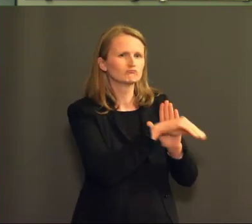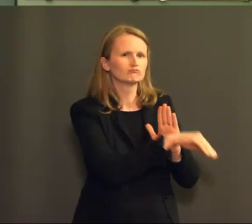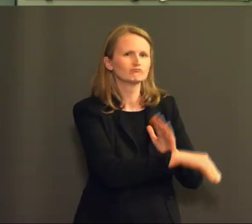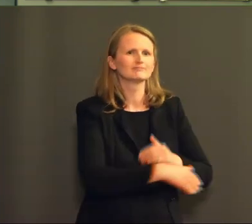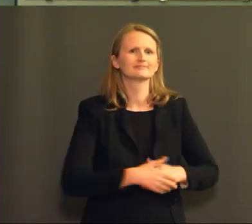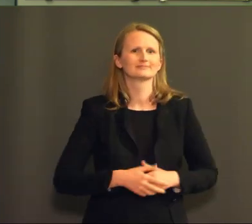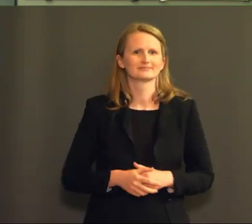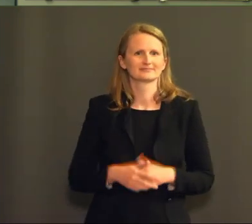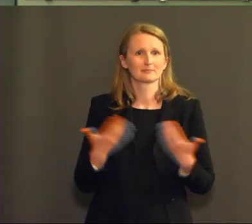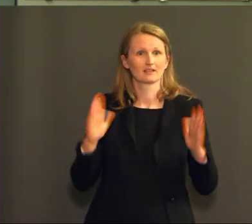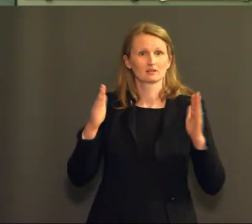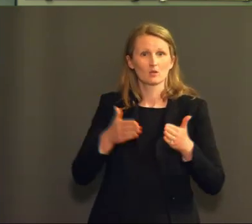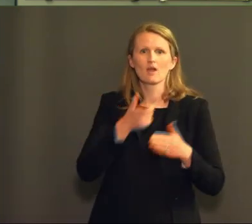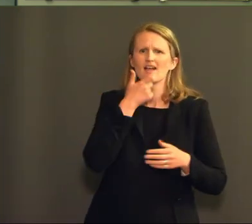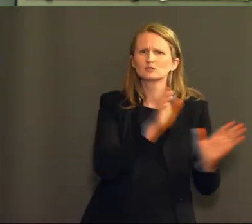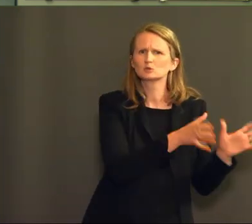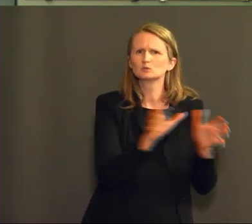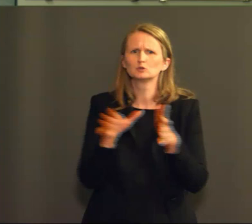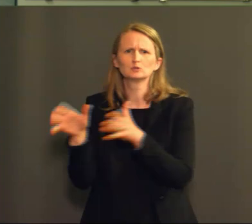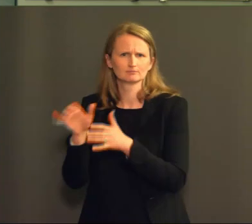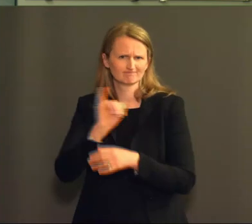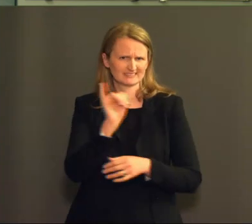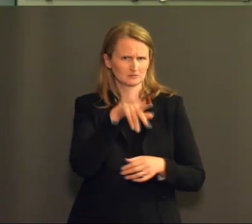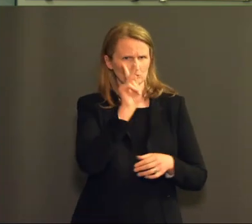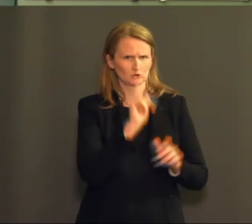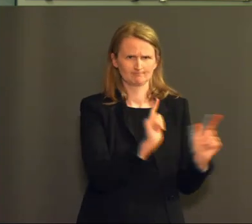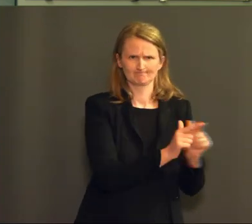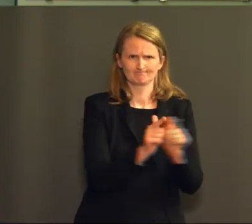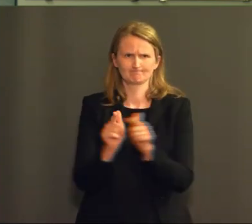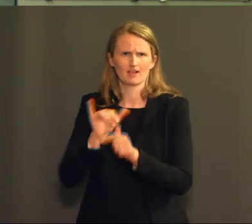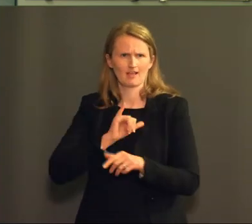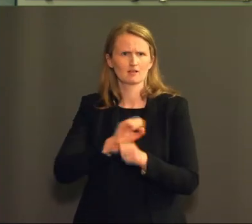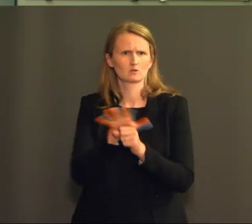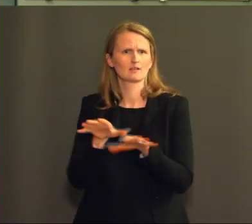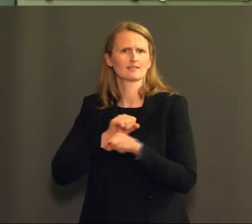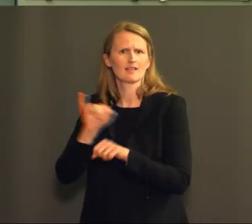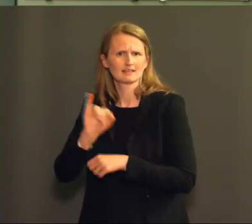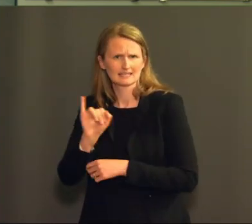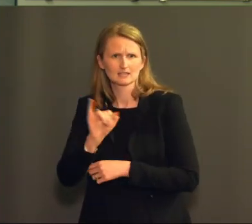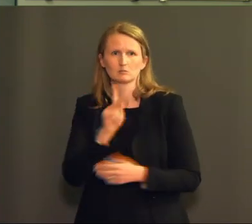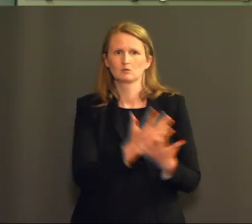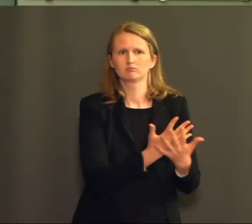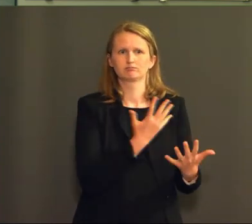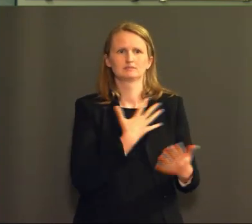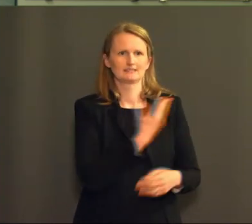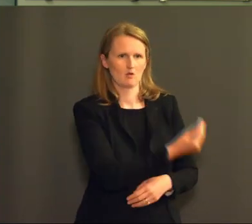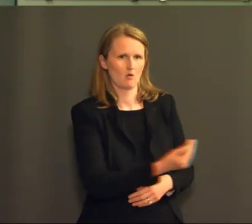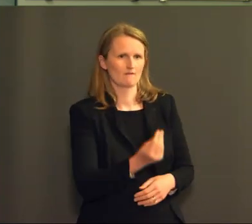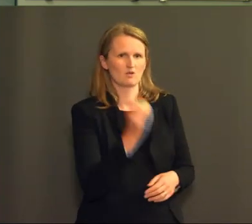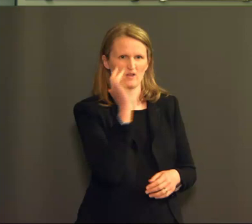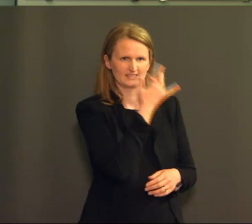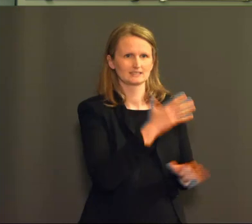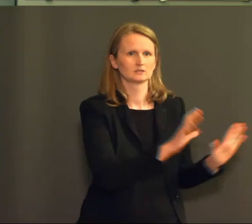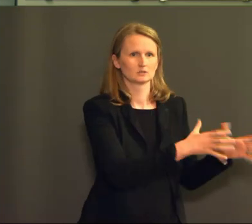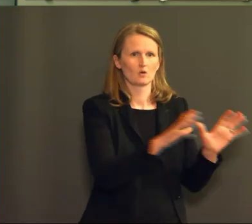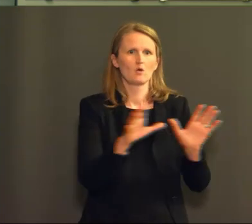que l'augmentation se manifeste principalement chez les enfants et les adolescents, plus 17%, ce sont nos